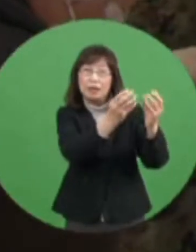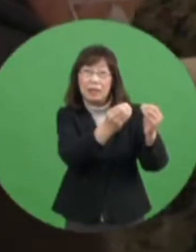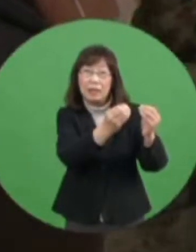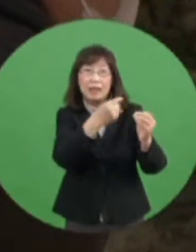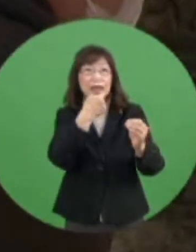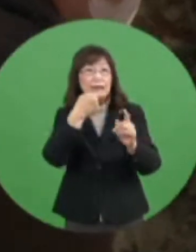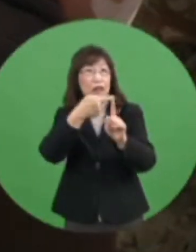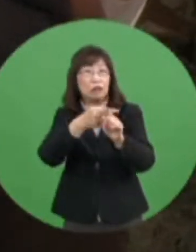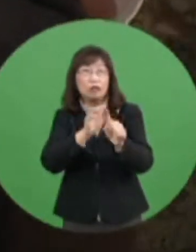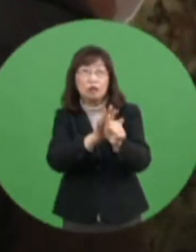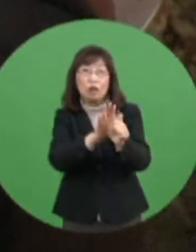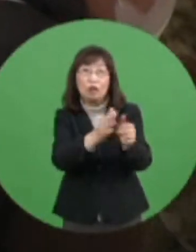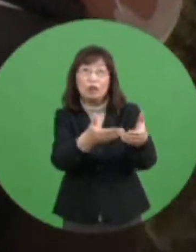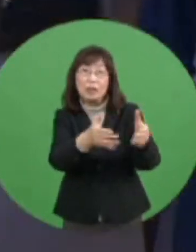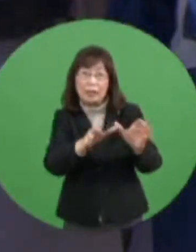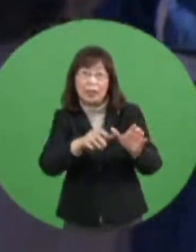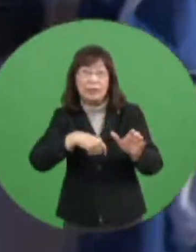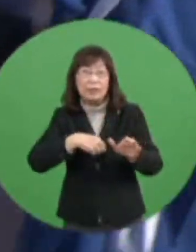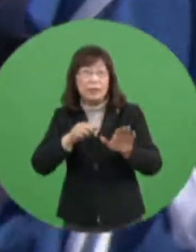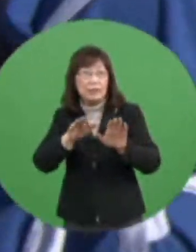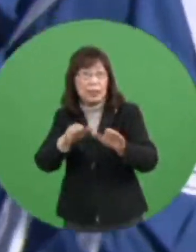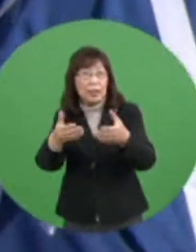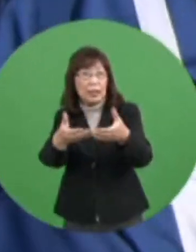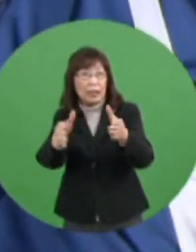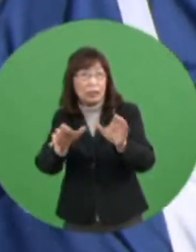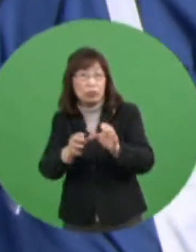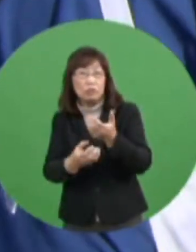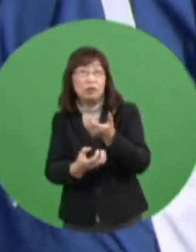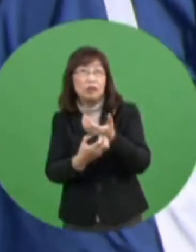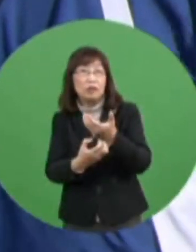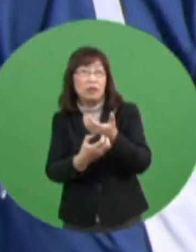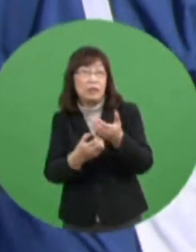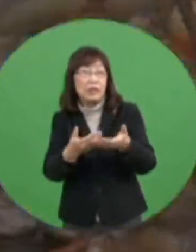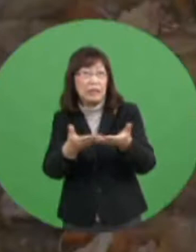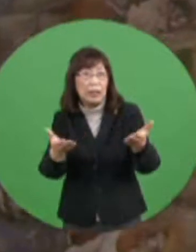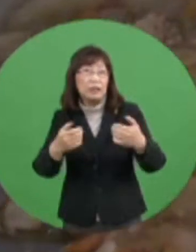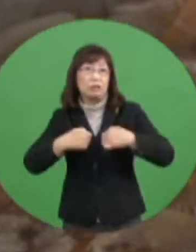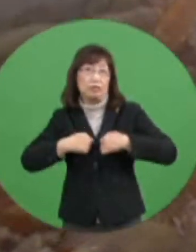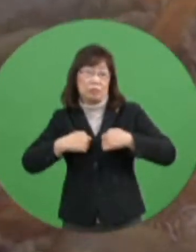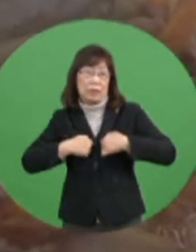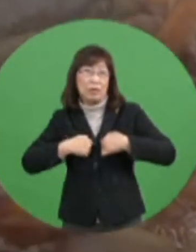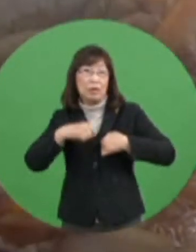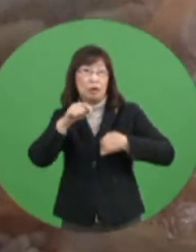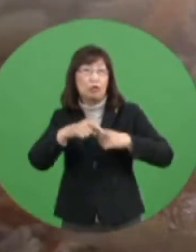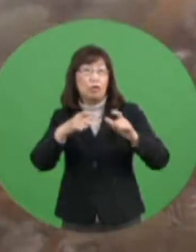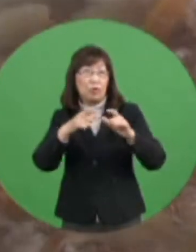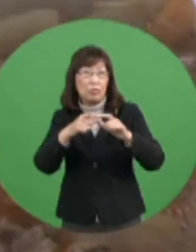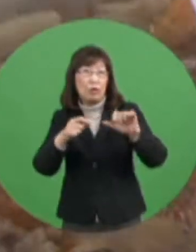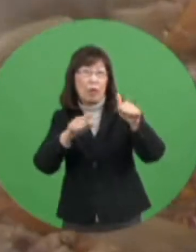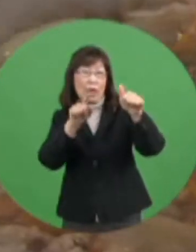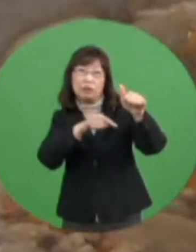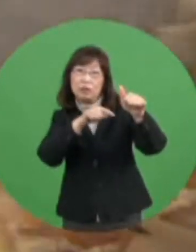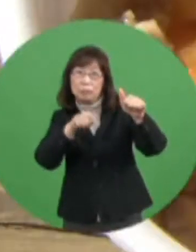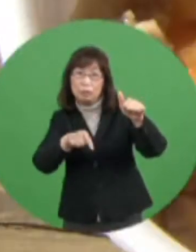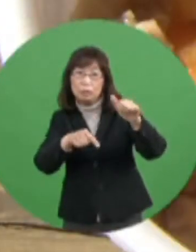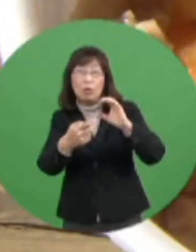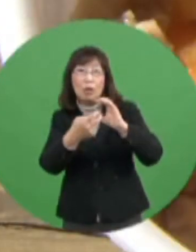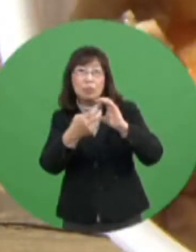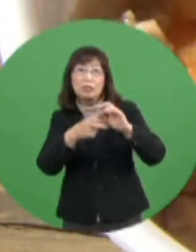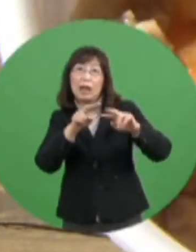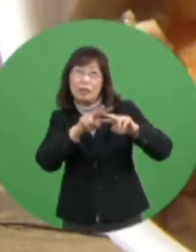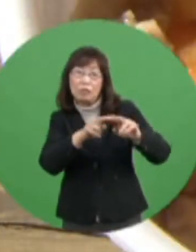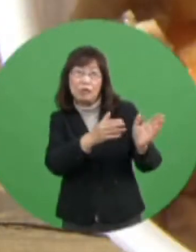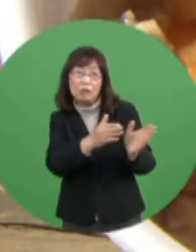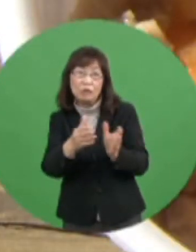奉仕団と自衛隊による炊き出し訓練です。この日は500人分の豚丼を用意しました。